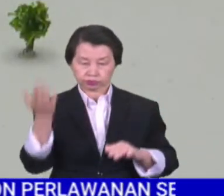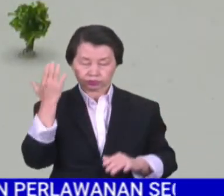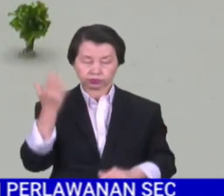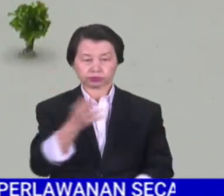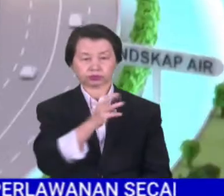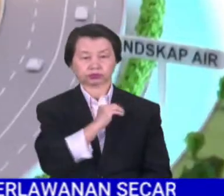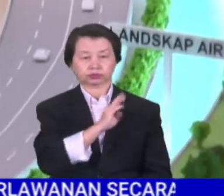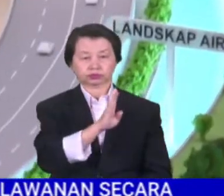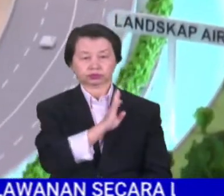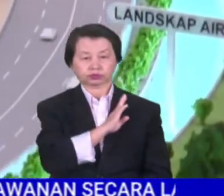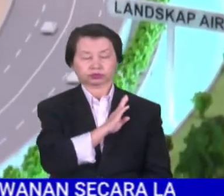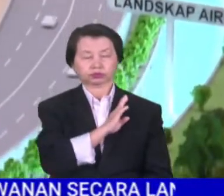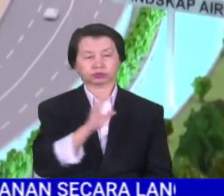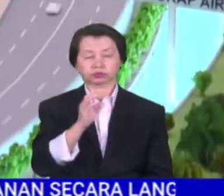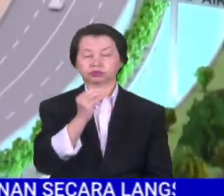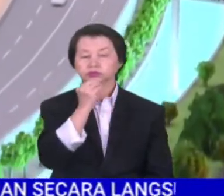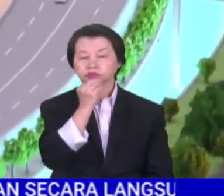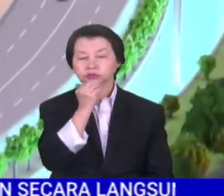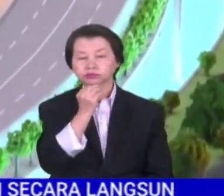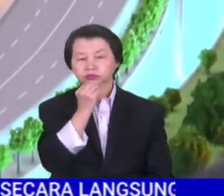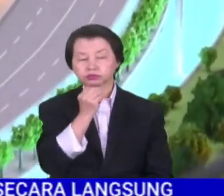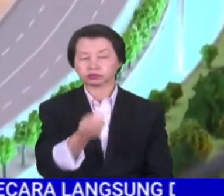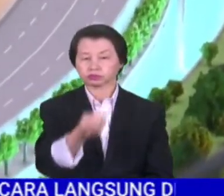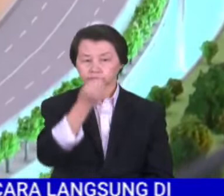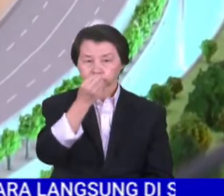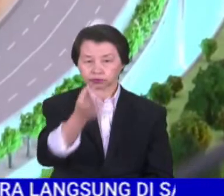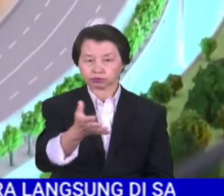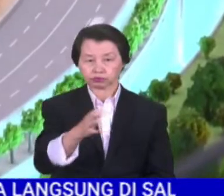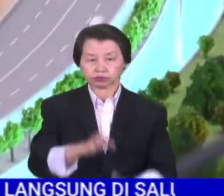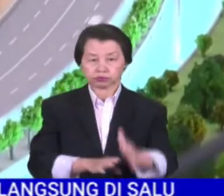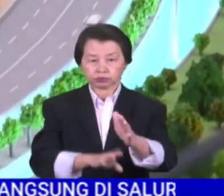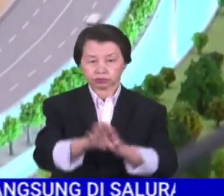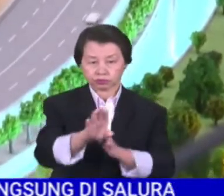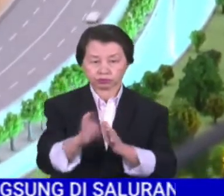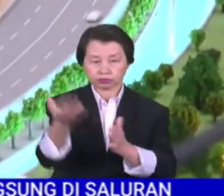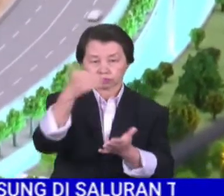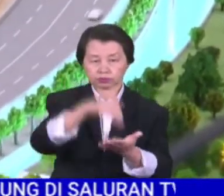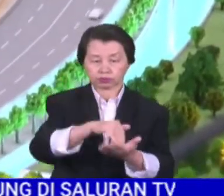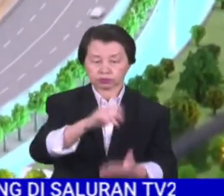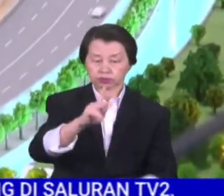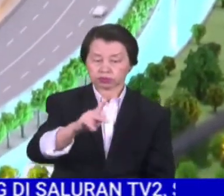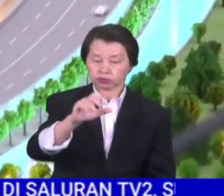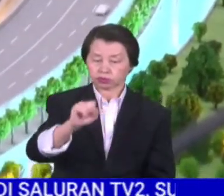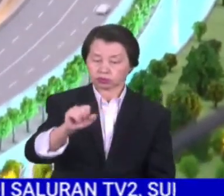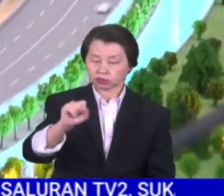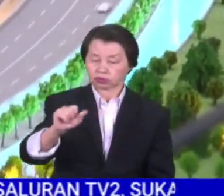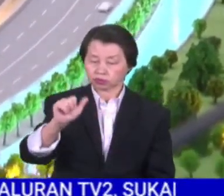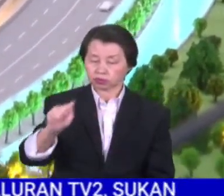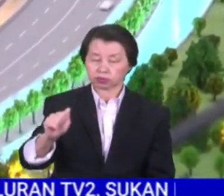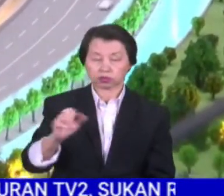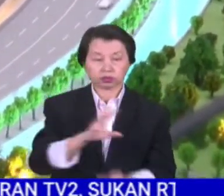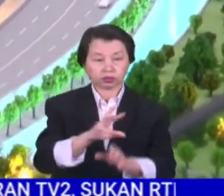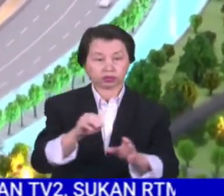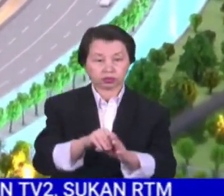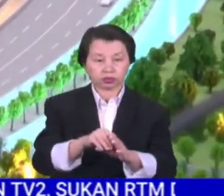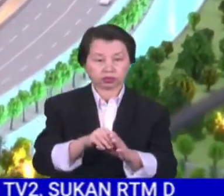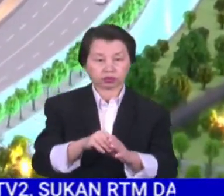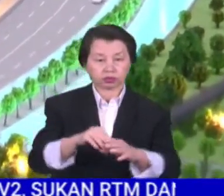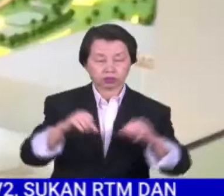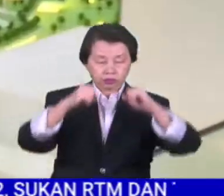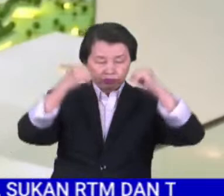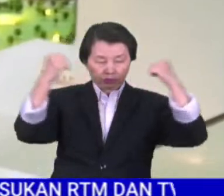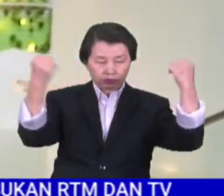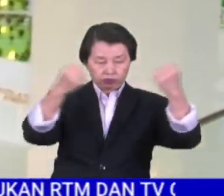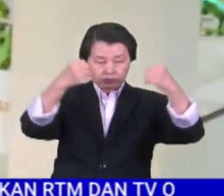Menteri Besar Datuk Seri Amiruddin Syari memaklumkan pembangunan semula KSSA termasuk Stadium Negeri